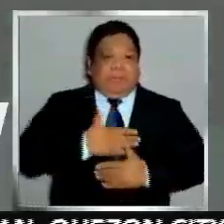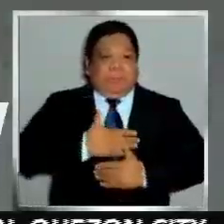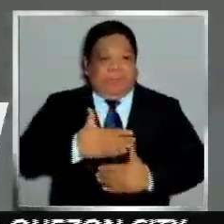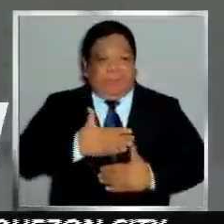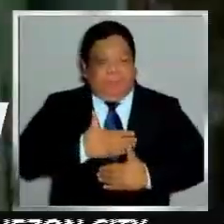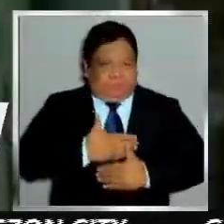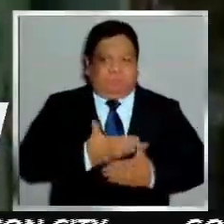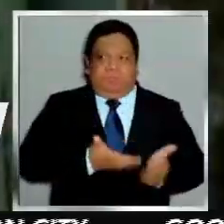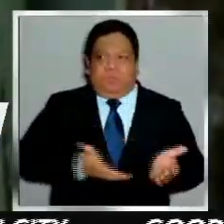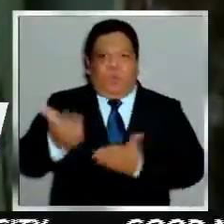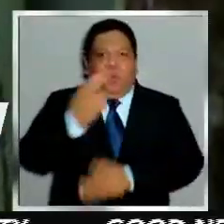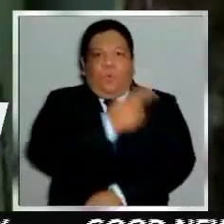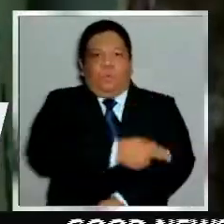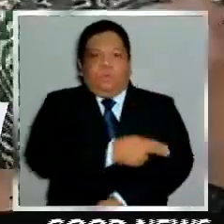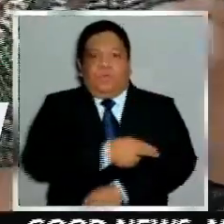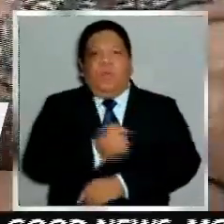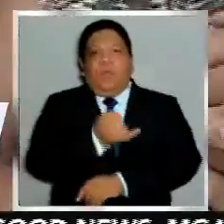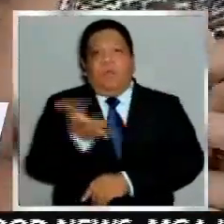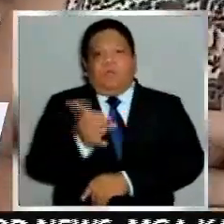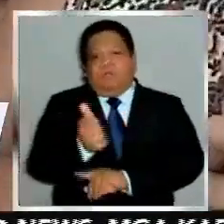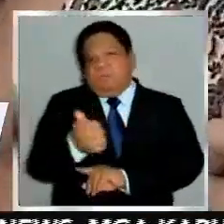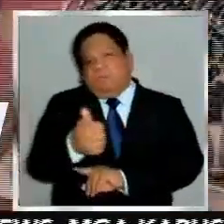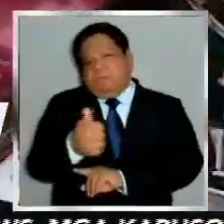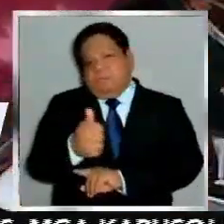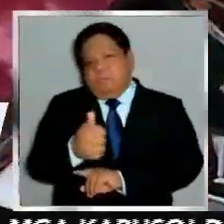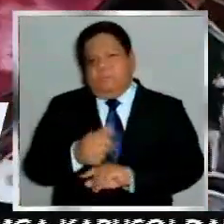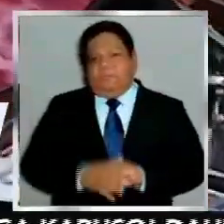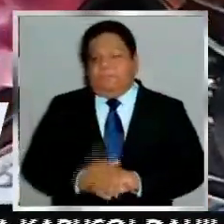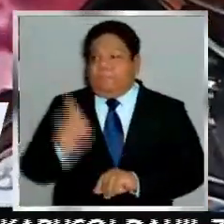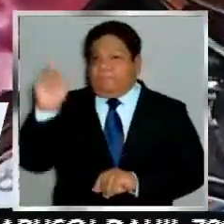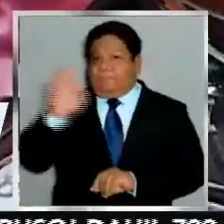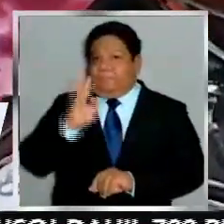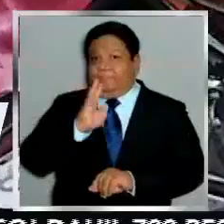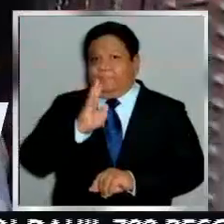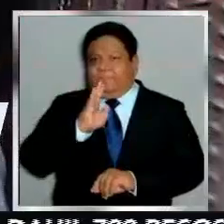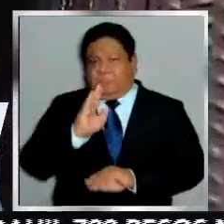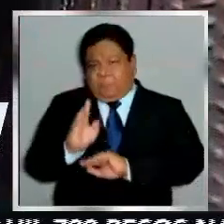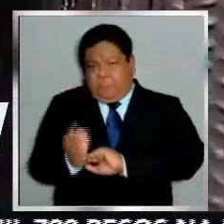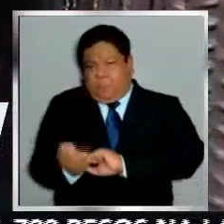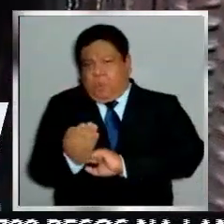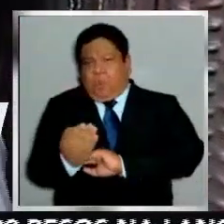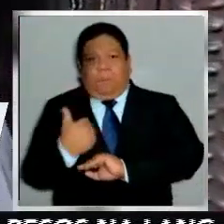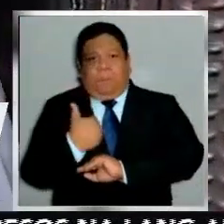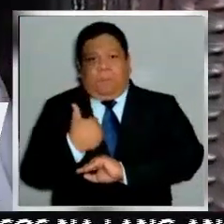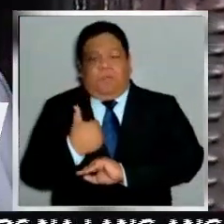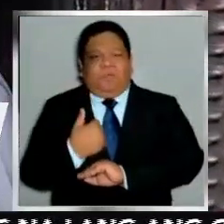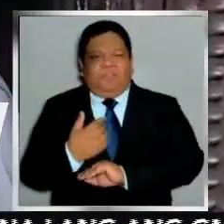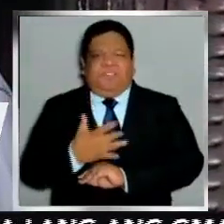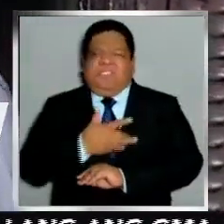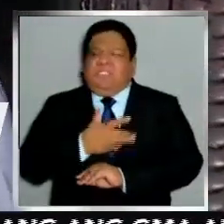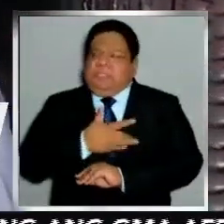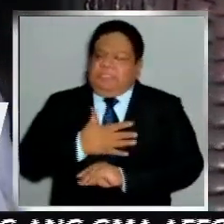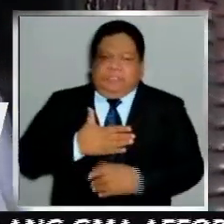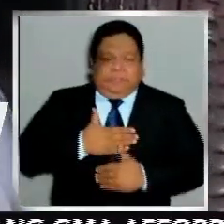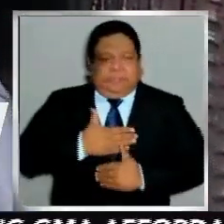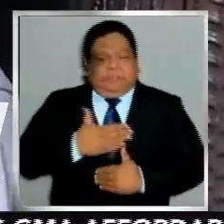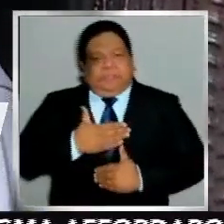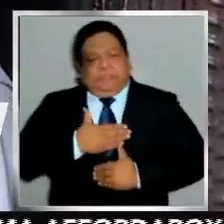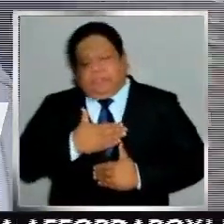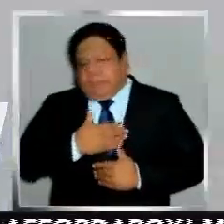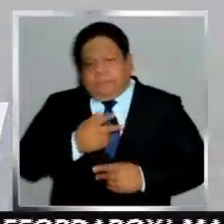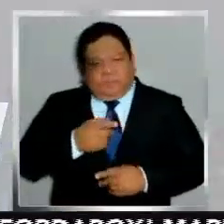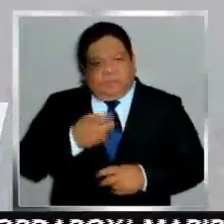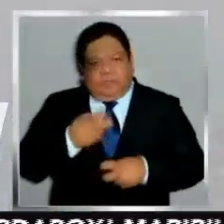sa ospital. Bago pa lang umagliwanag, naramdaman na namin yung masakit sa hininga, nagluluha-luha yung mga